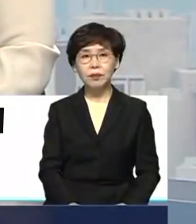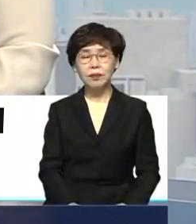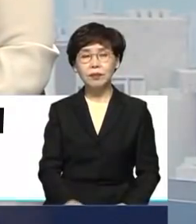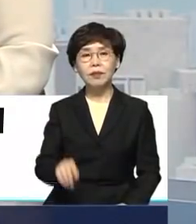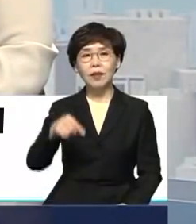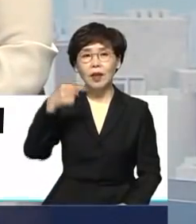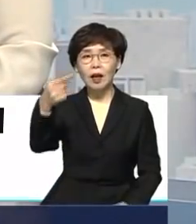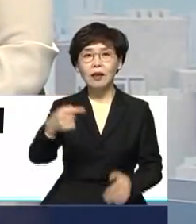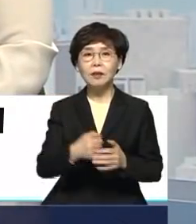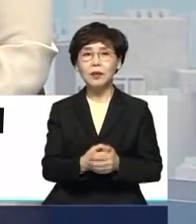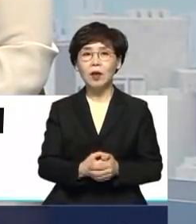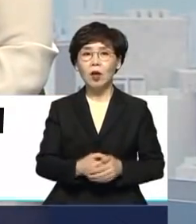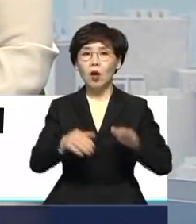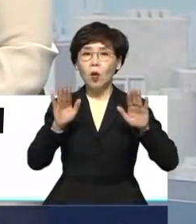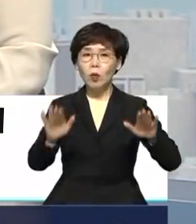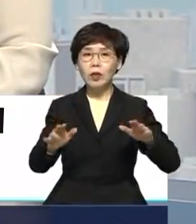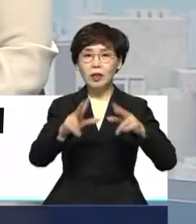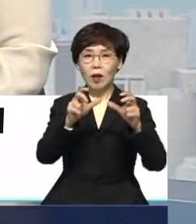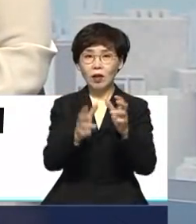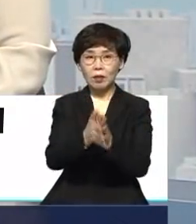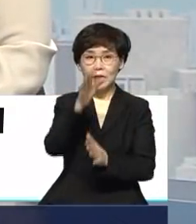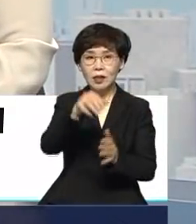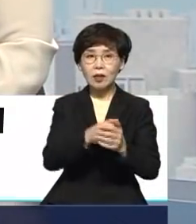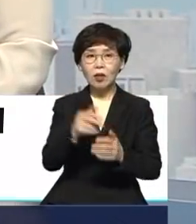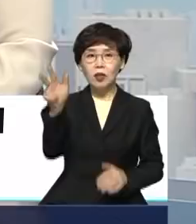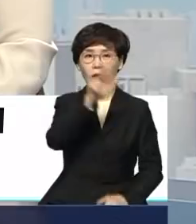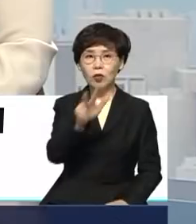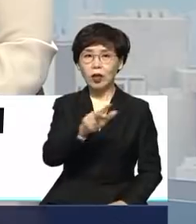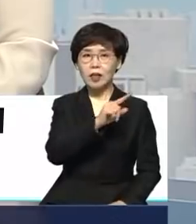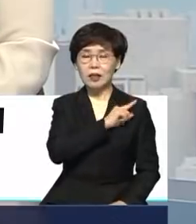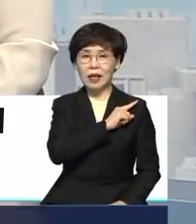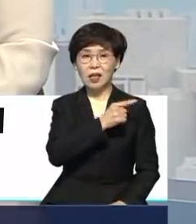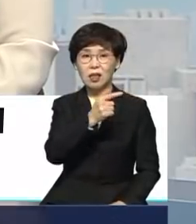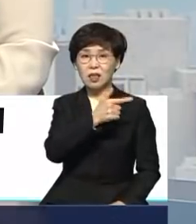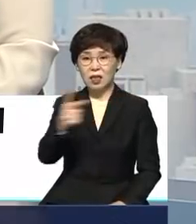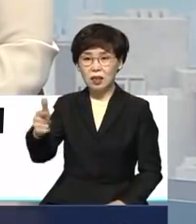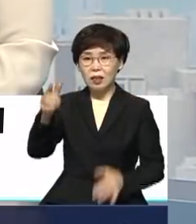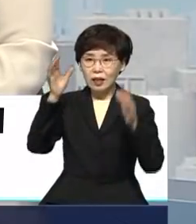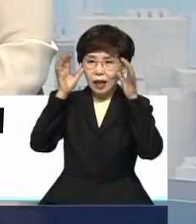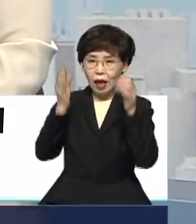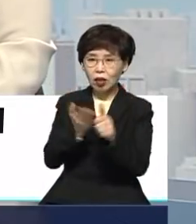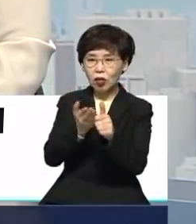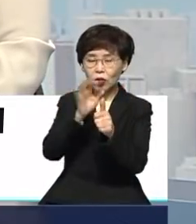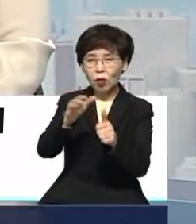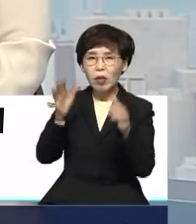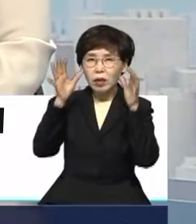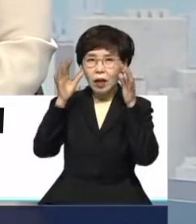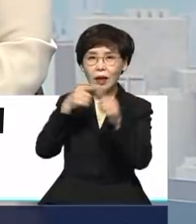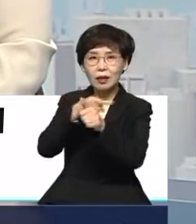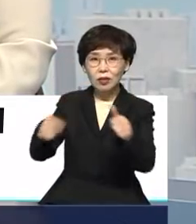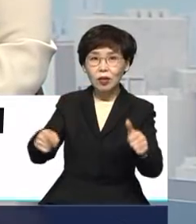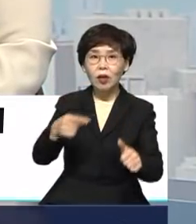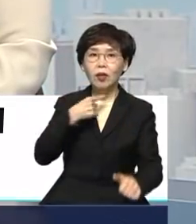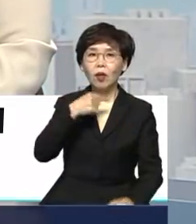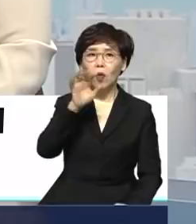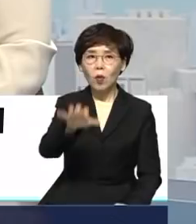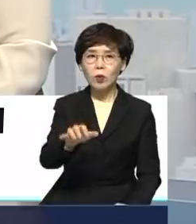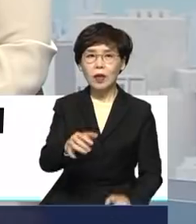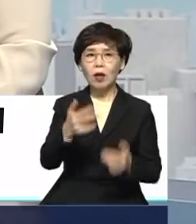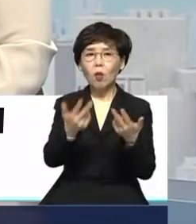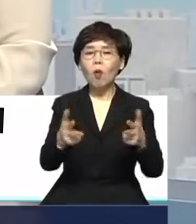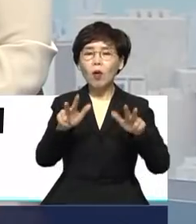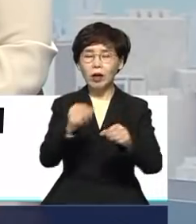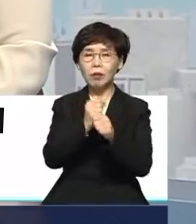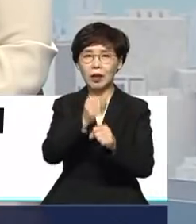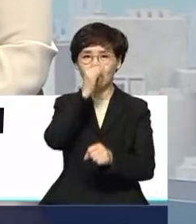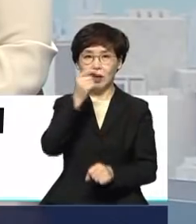이어서 수도권 소식입니다. 네, 오늘은 성남시가 전국 최대 개 사육장과 도축장이 있던 자리에 근린 공원을 조성하고